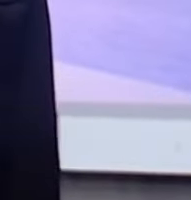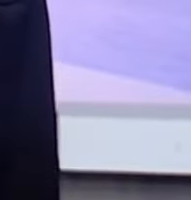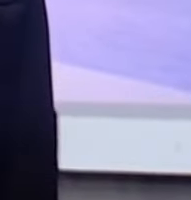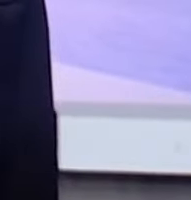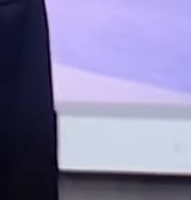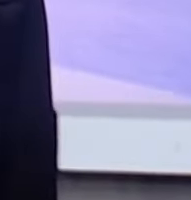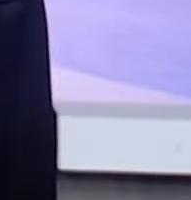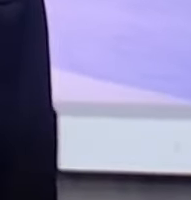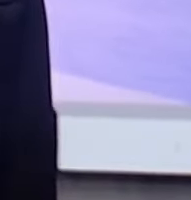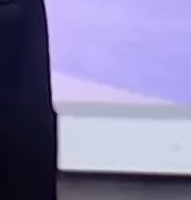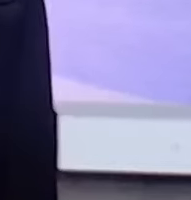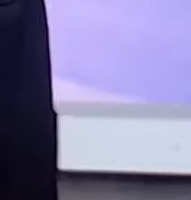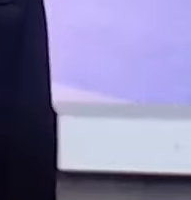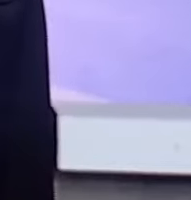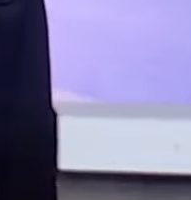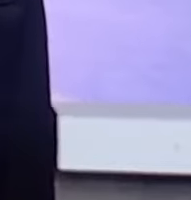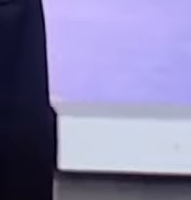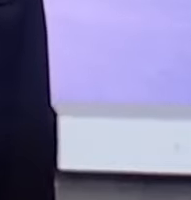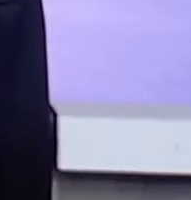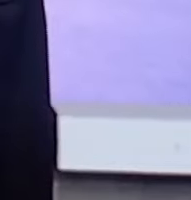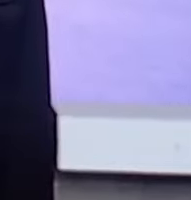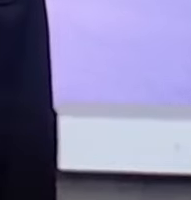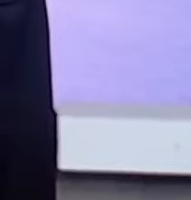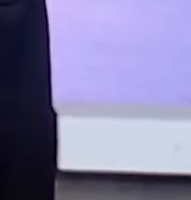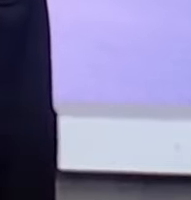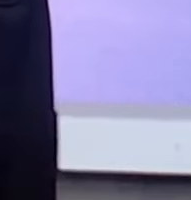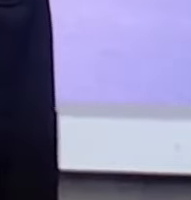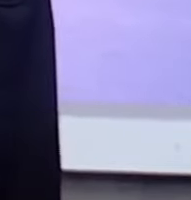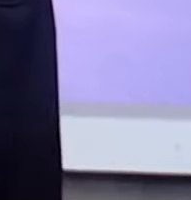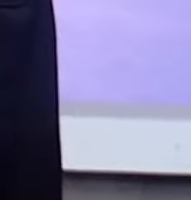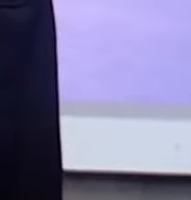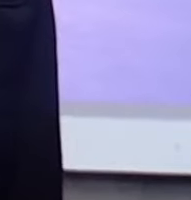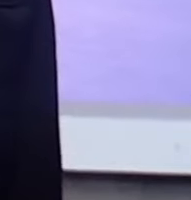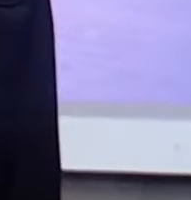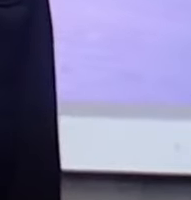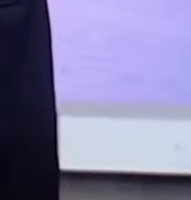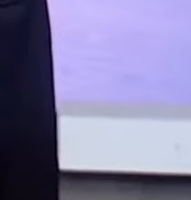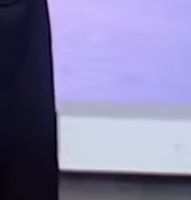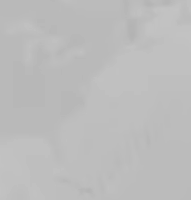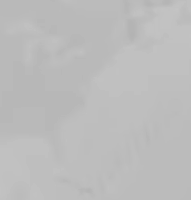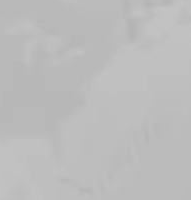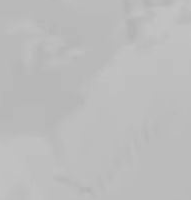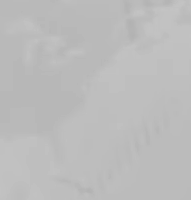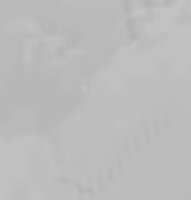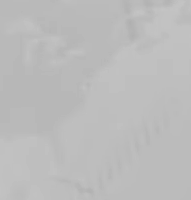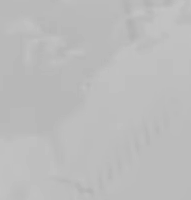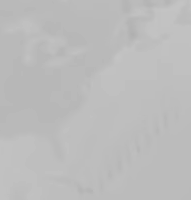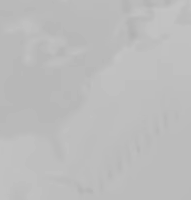samahan niyo kami sa GMA Pinoy TV at sa www.gmanews.tv.